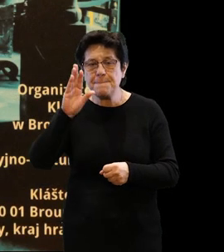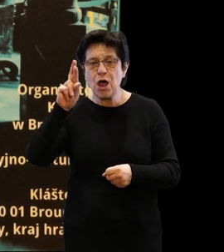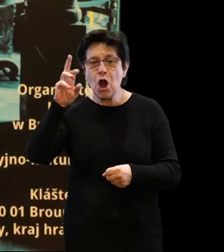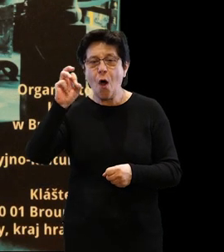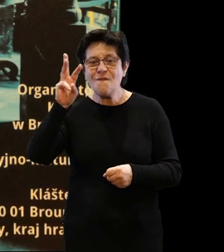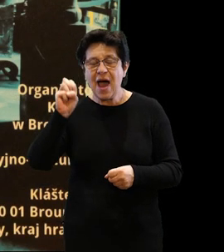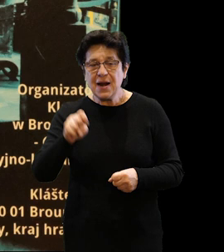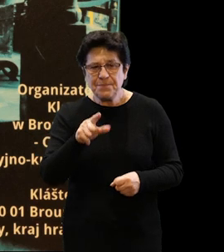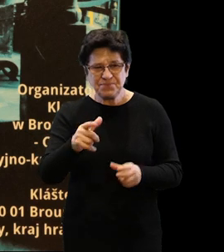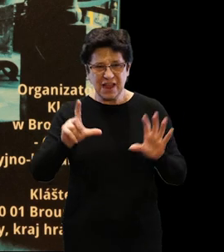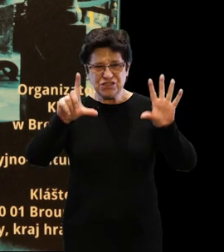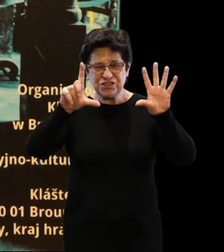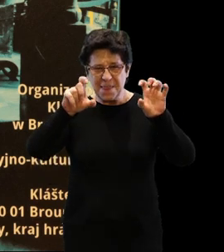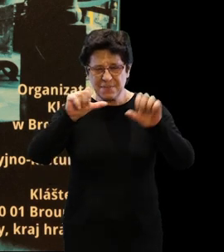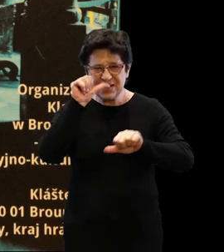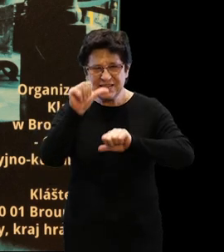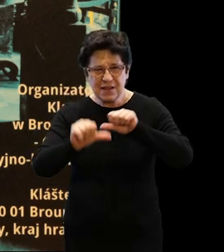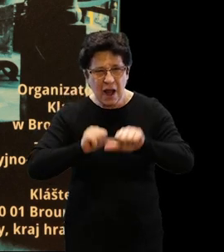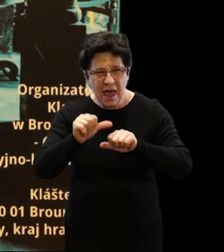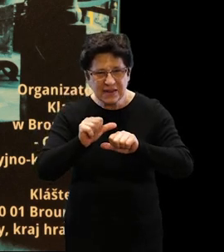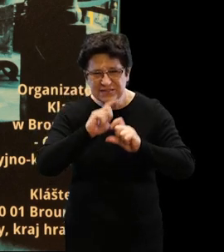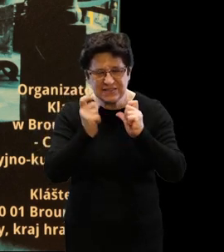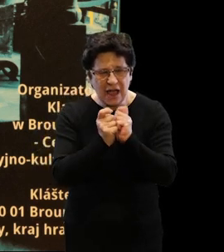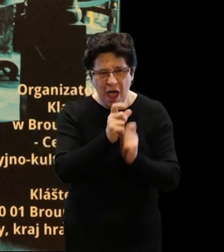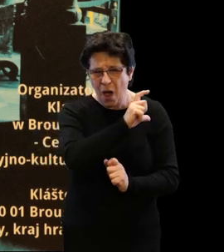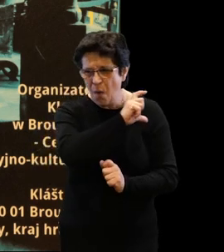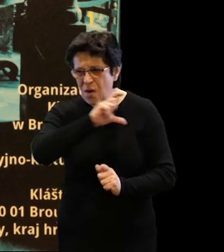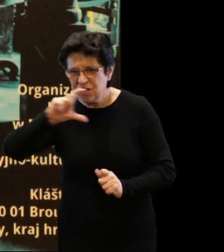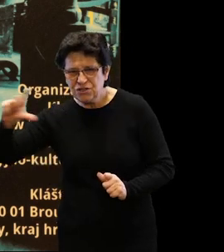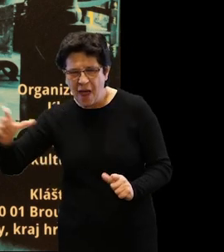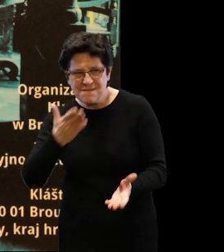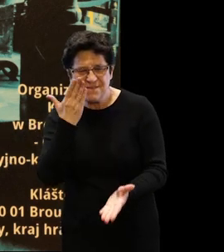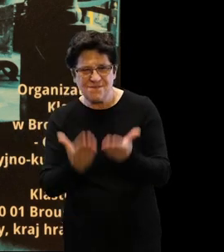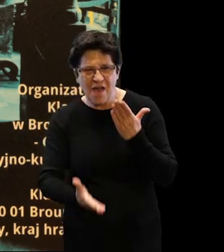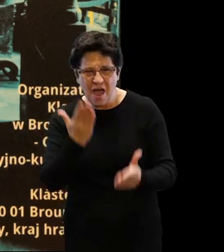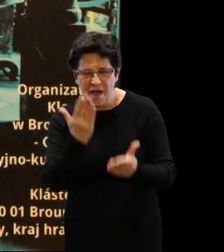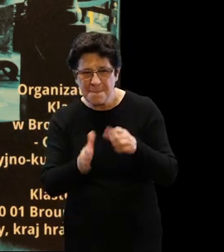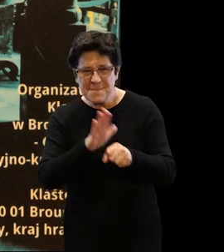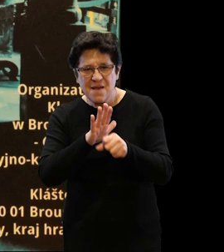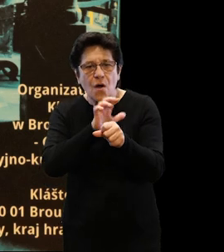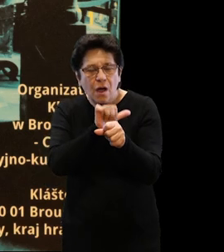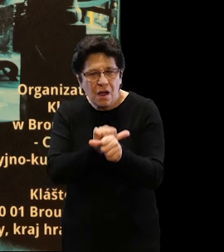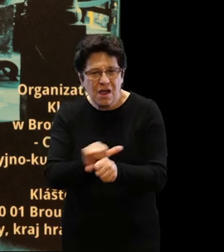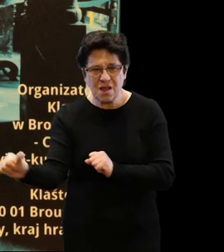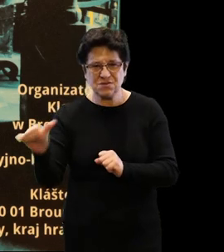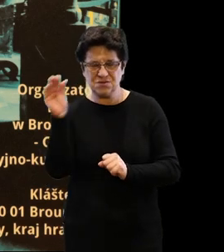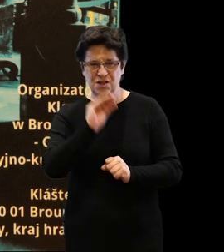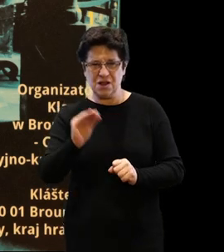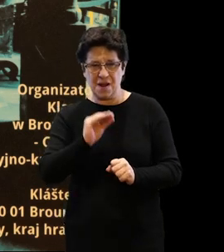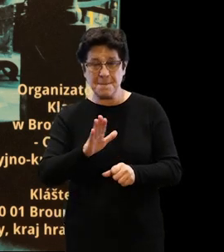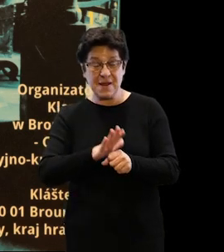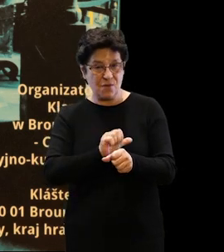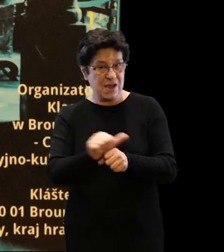700 lat waży piwo Myślę że się przez te 700 lat nauczyli to piwo ważyć i myślę że to piwo jest tam bardzo